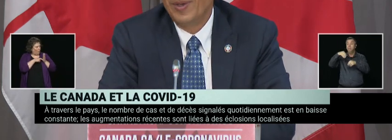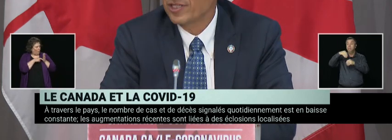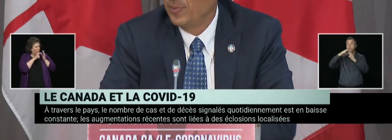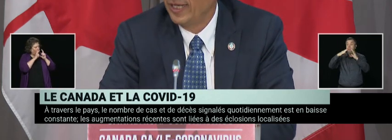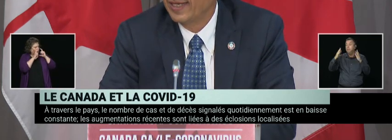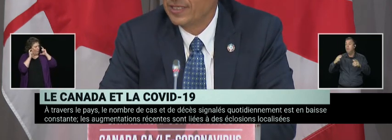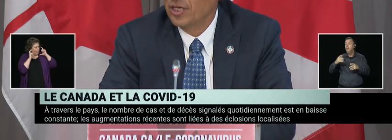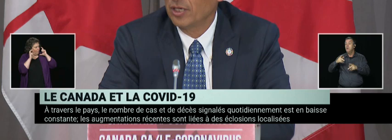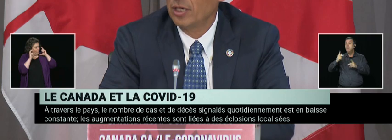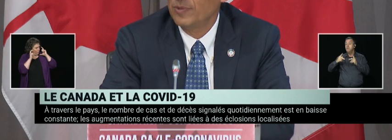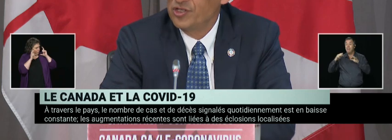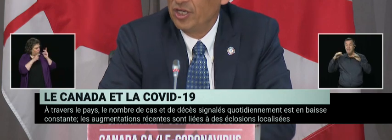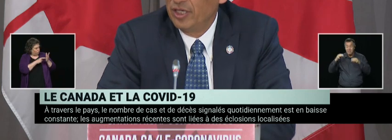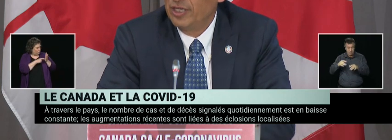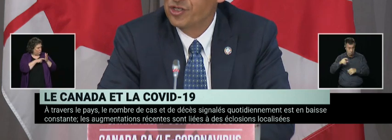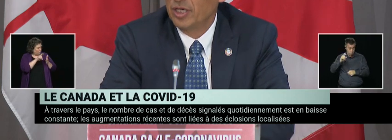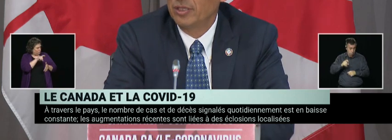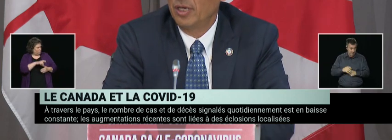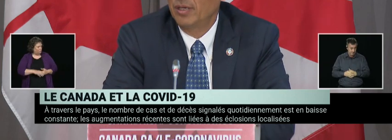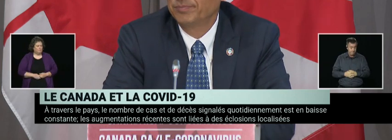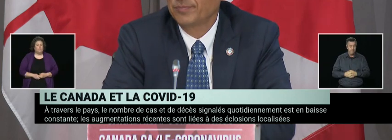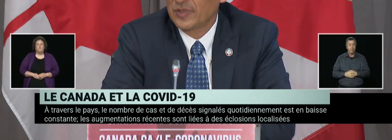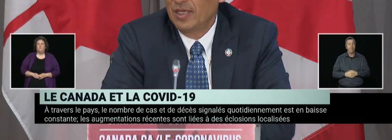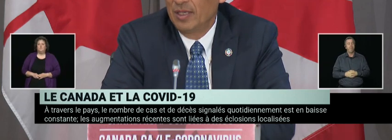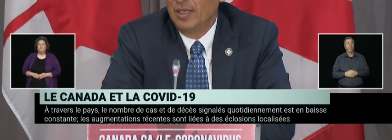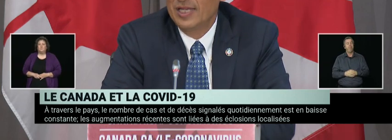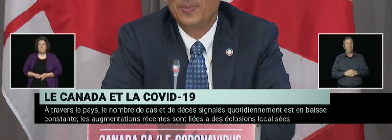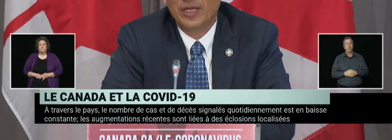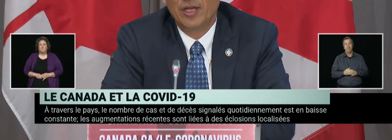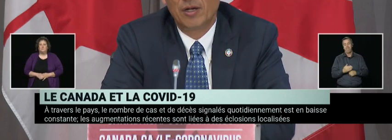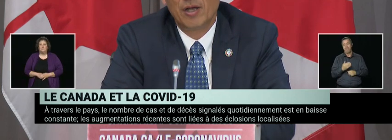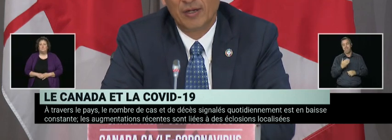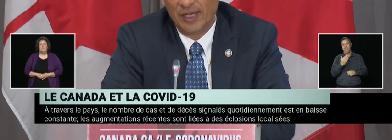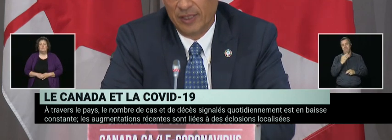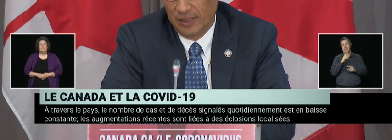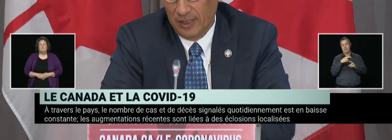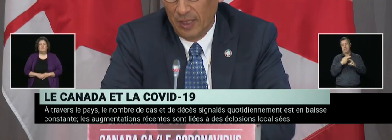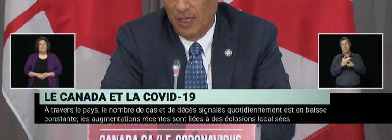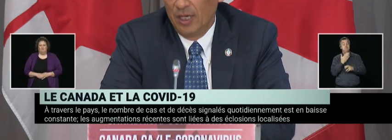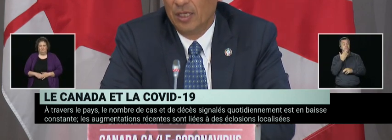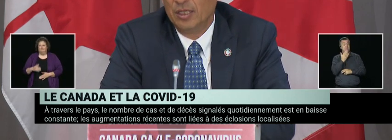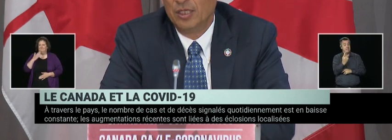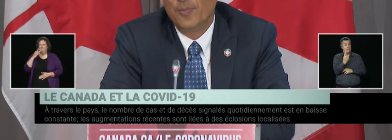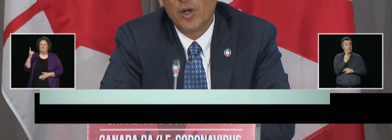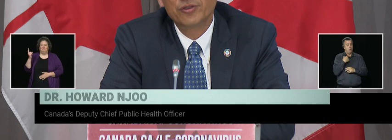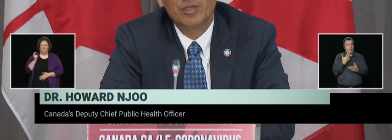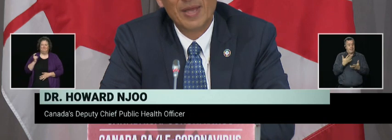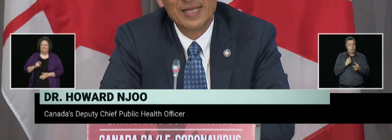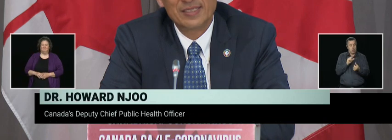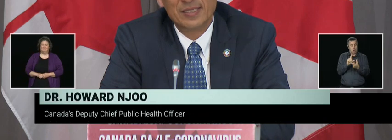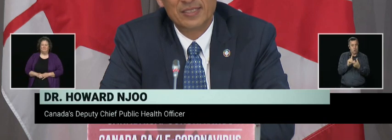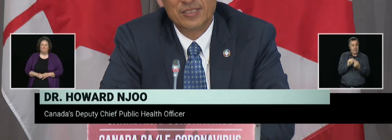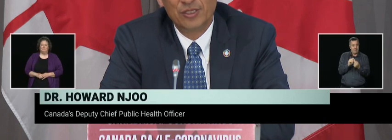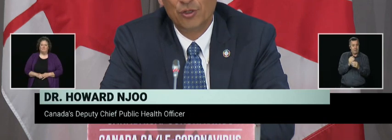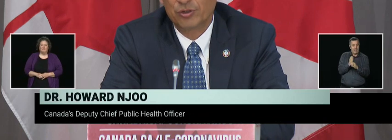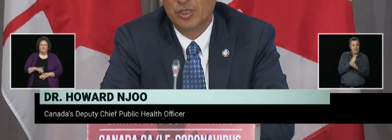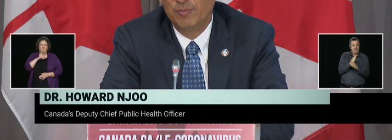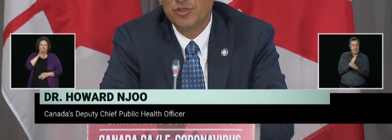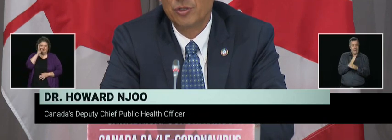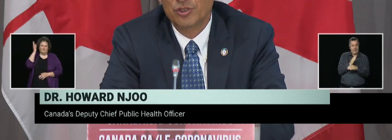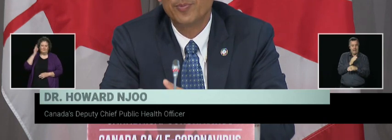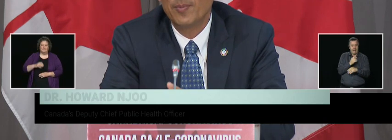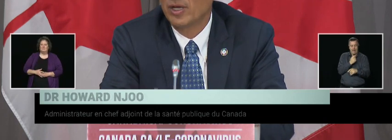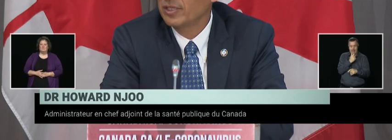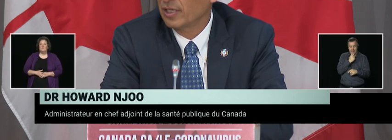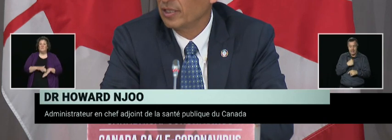Oui, merci pour la question. Comme j'ai déjà expliqué en anglais, le port du masque, c'est une autre